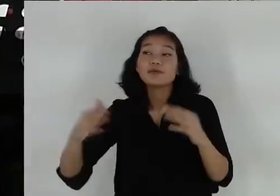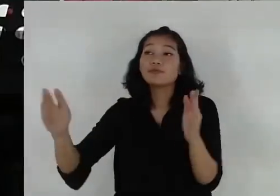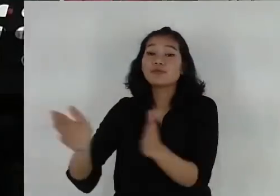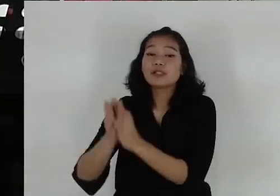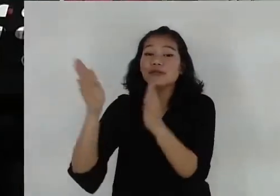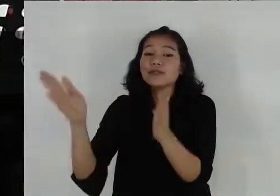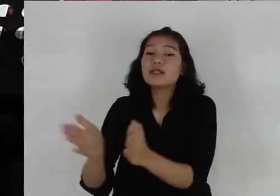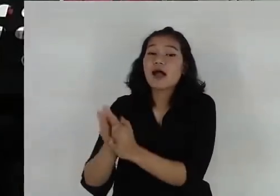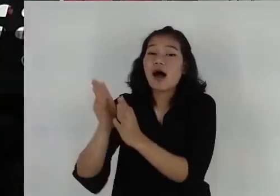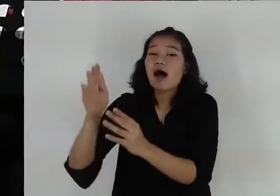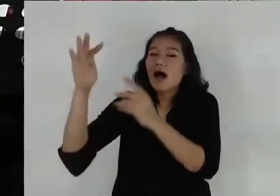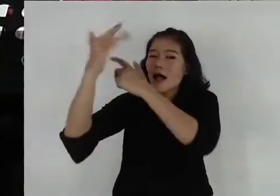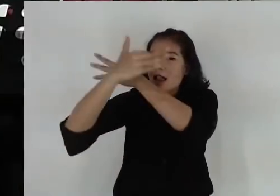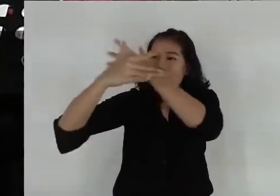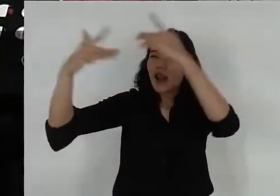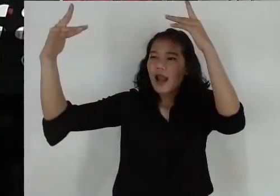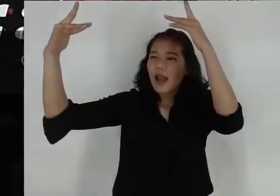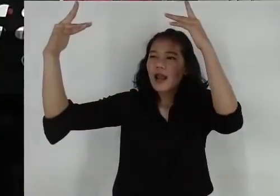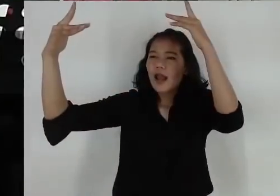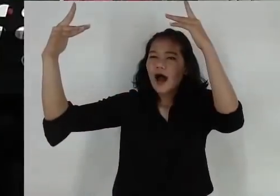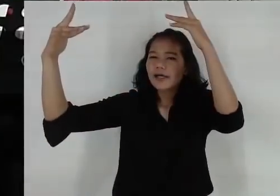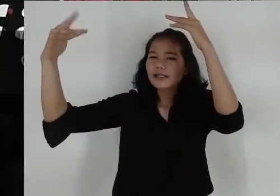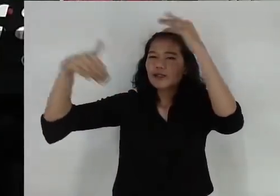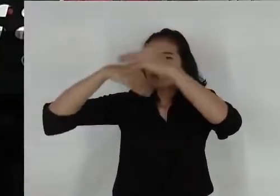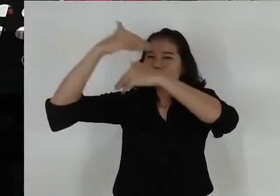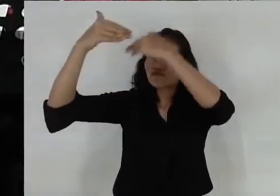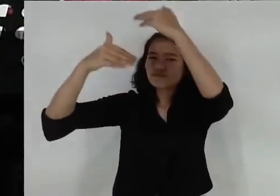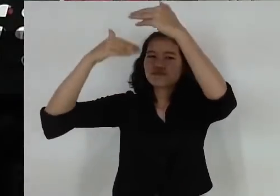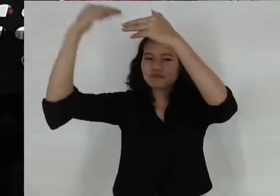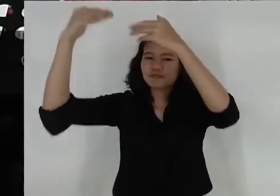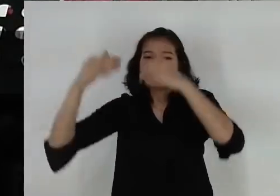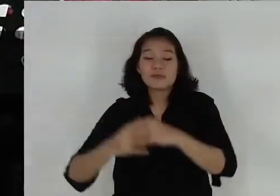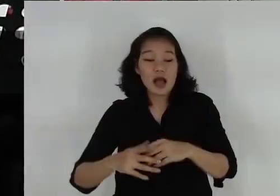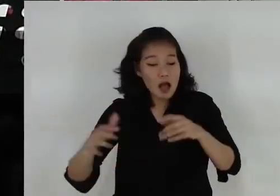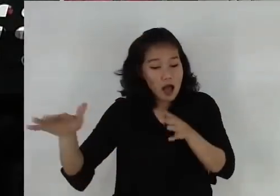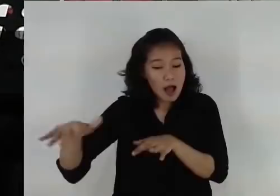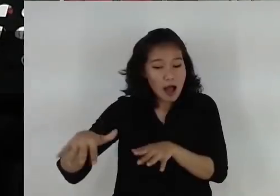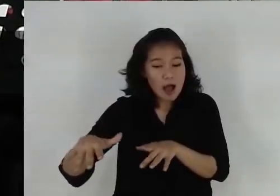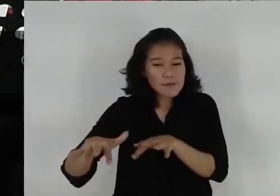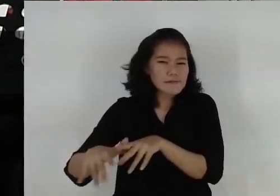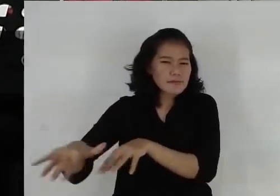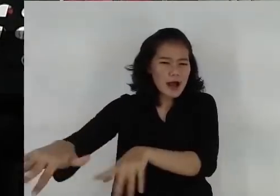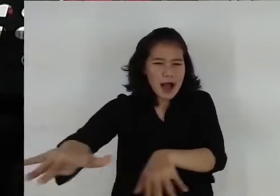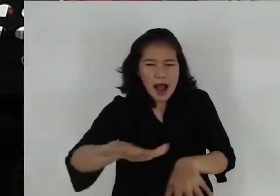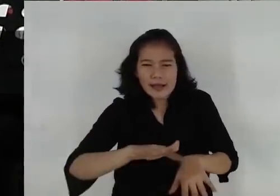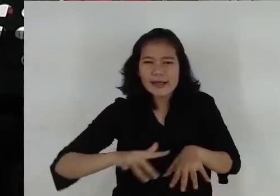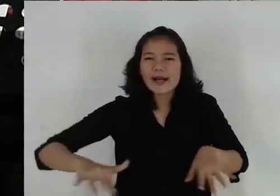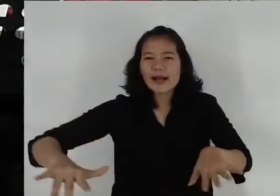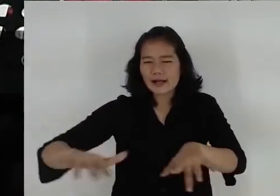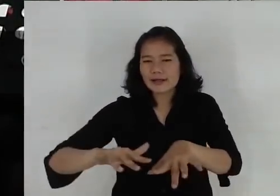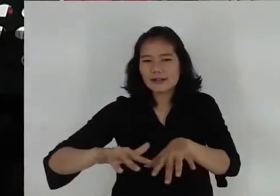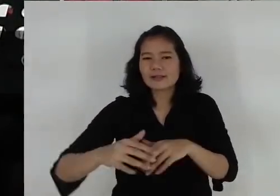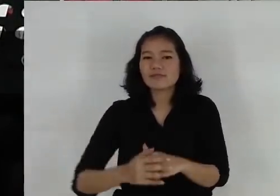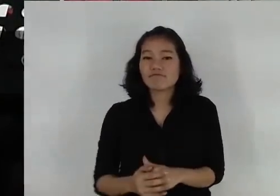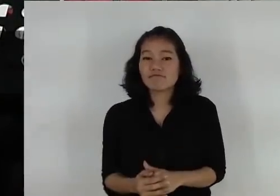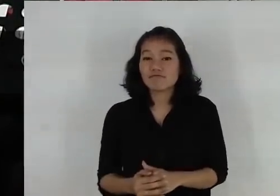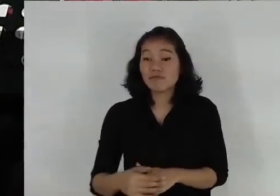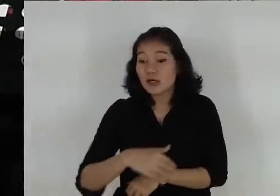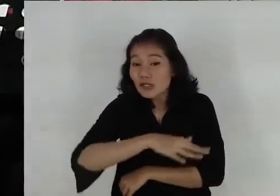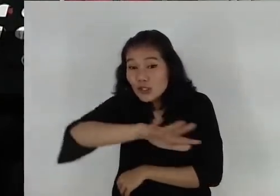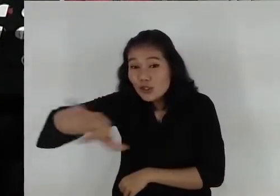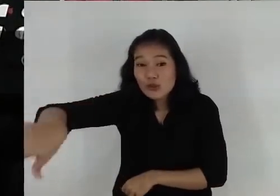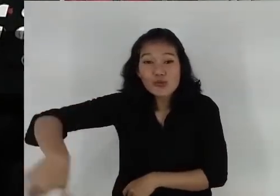Dia Hai langit yang mengatasi segala langit Hai air yang diatas langit Baiklah